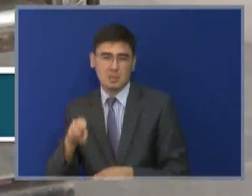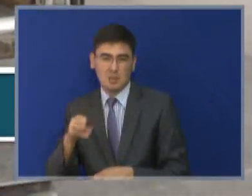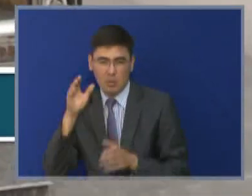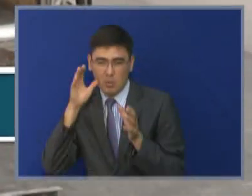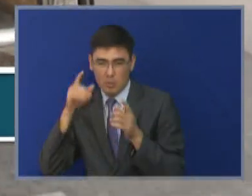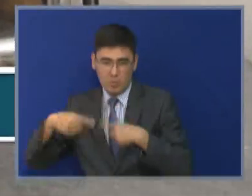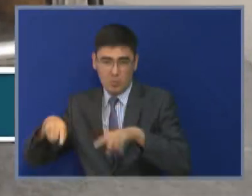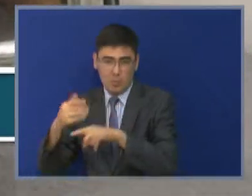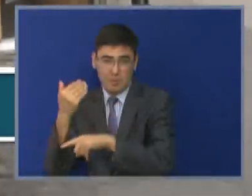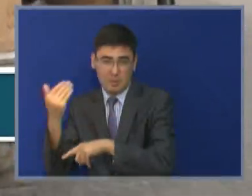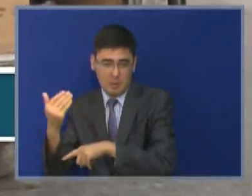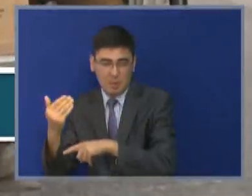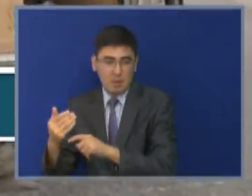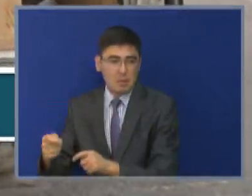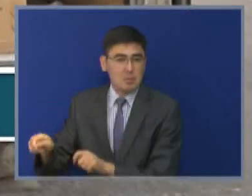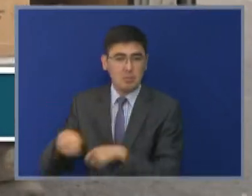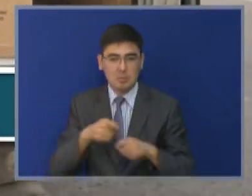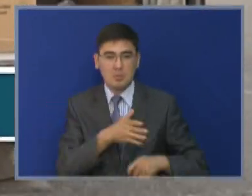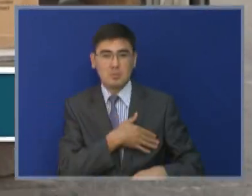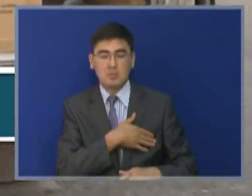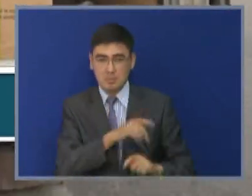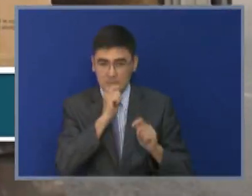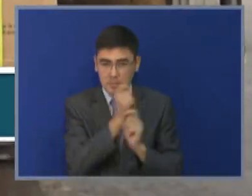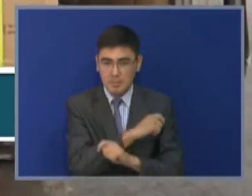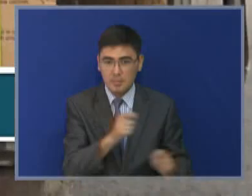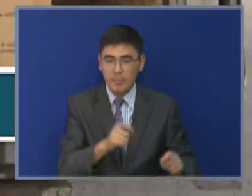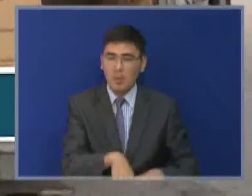алынған. Мамандардың айтуынша, бұл COVID-19 инфекциясы мен